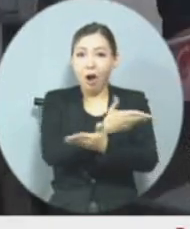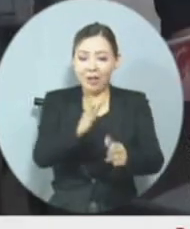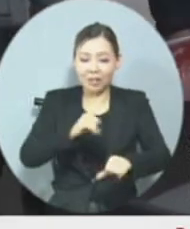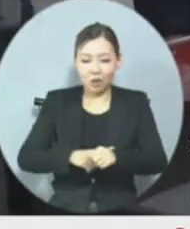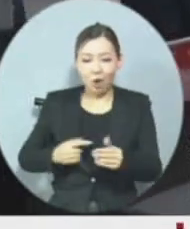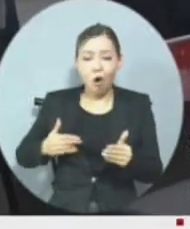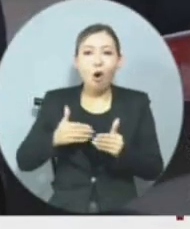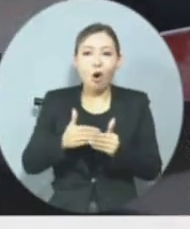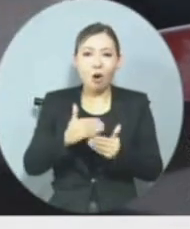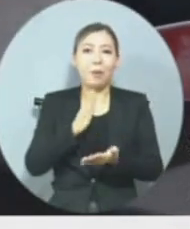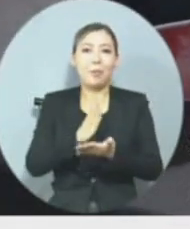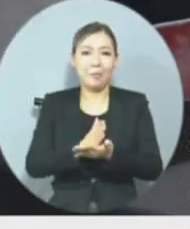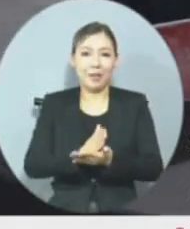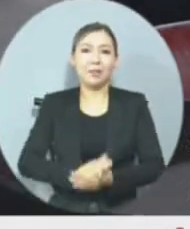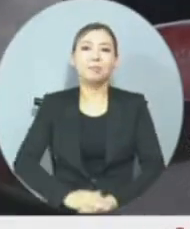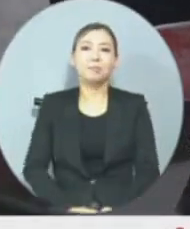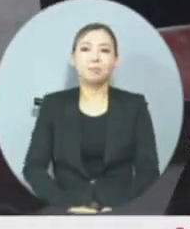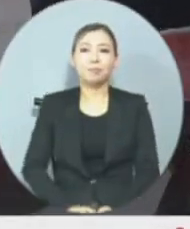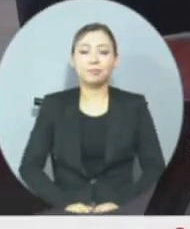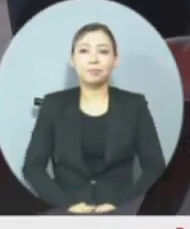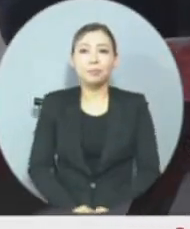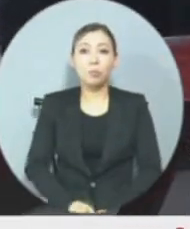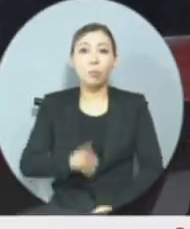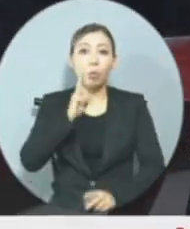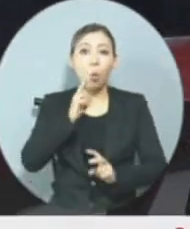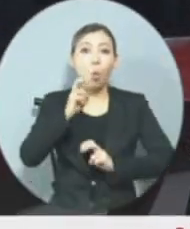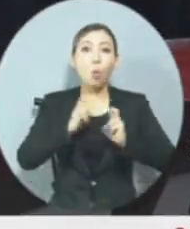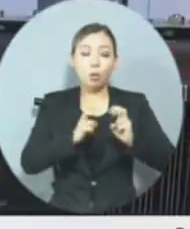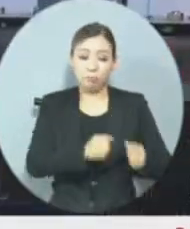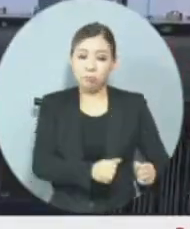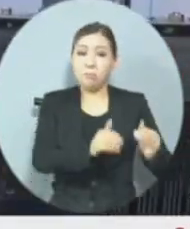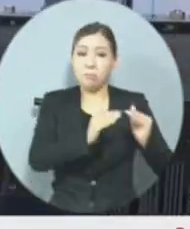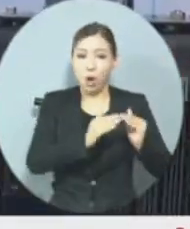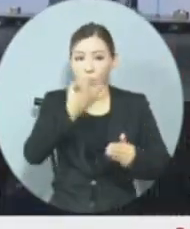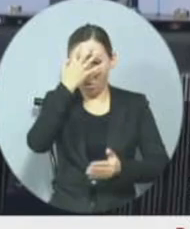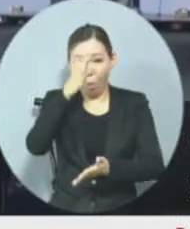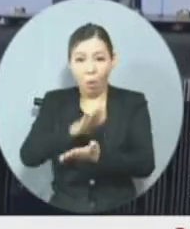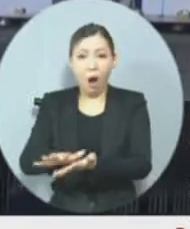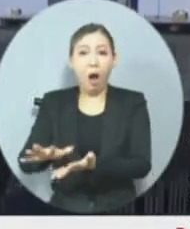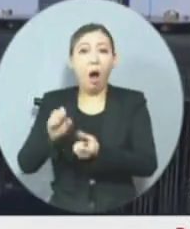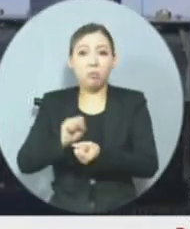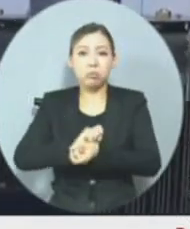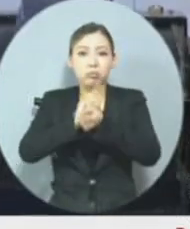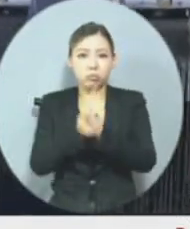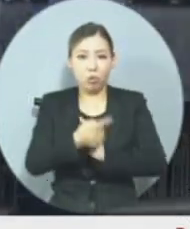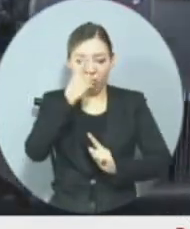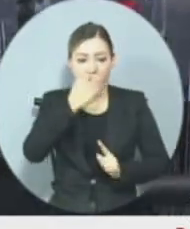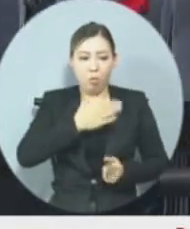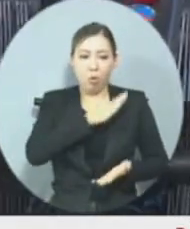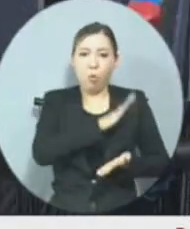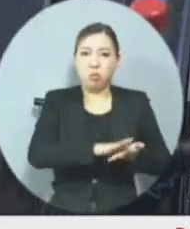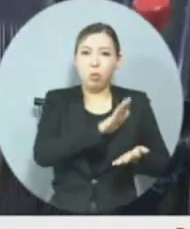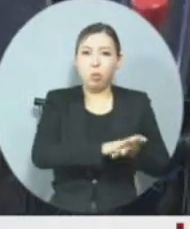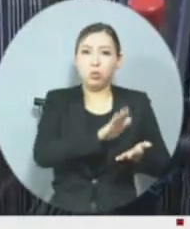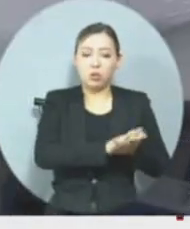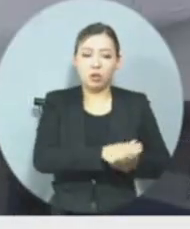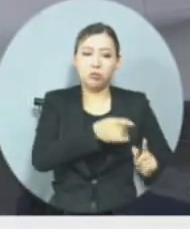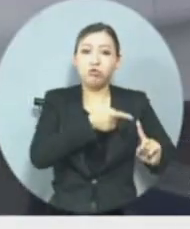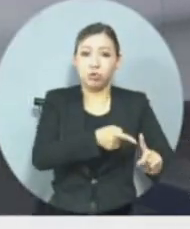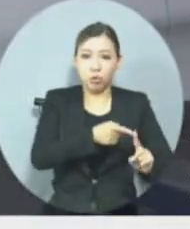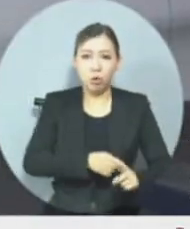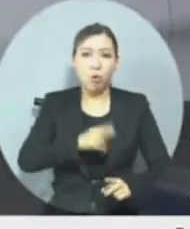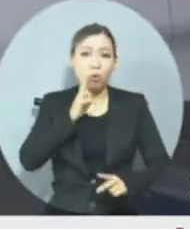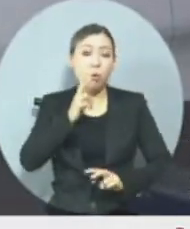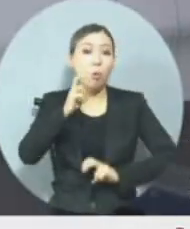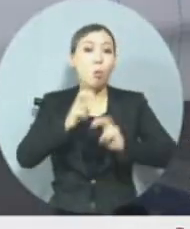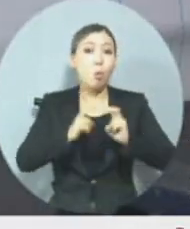байна. Цаашид хүнсний үйлдвэрлэлийн цогцлол байгуулах, төрийн худалдаа авалтыг эх оромж худалдаа авалтанд чиглүүлэх, хөнгөн үйлдвэрлэлийн салбарыг хүнсний